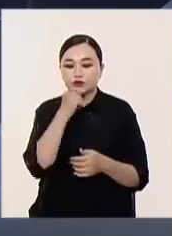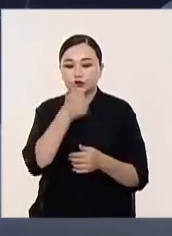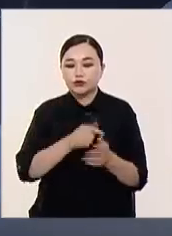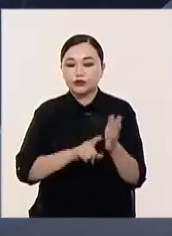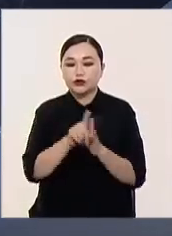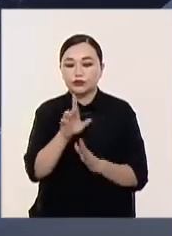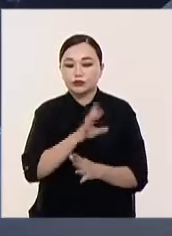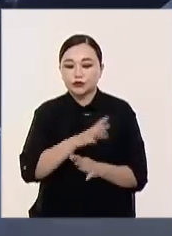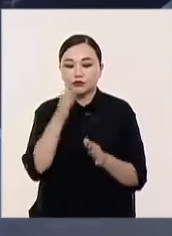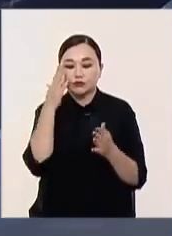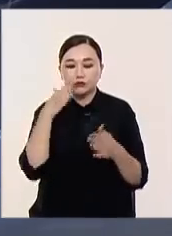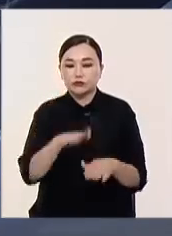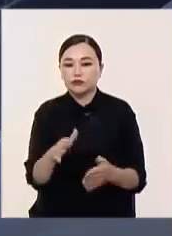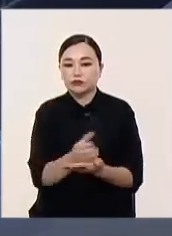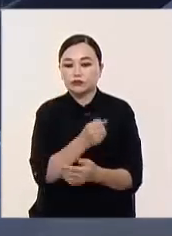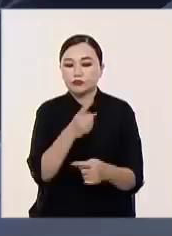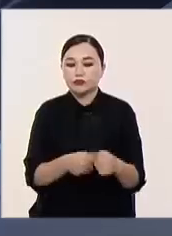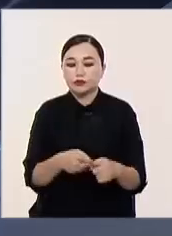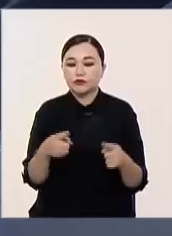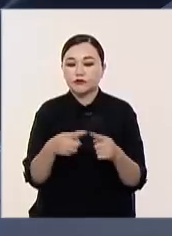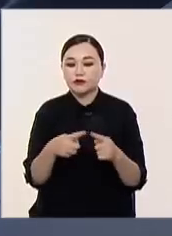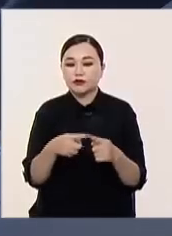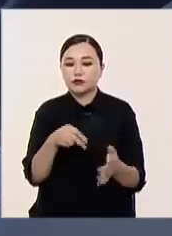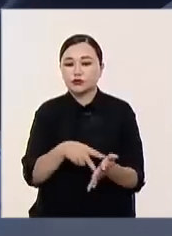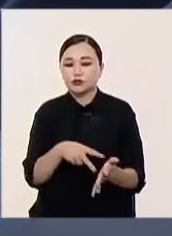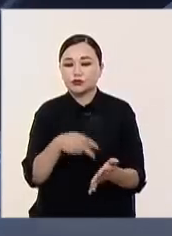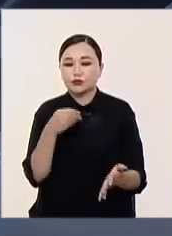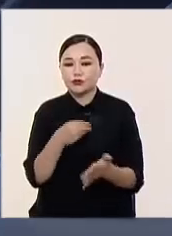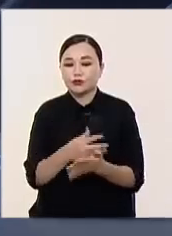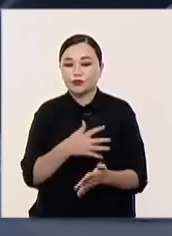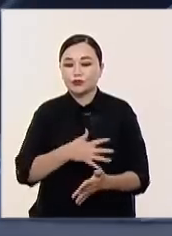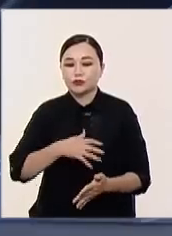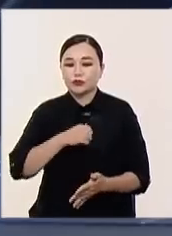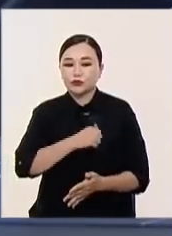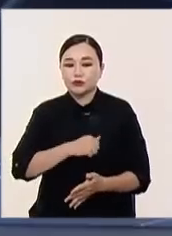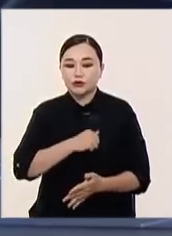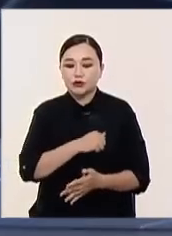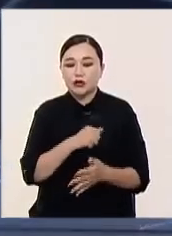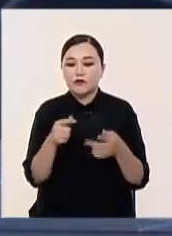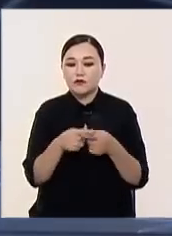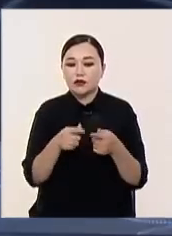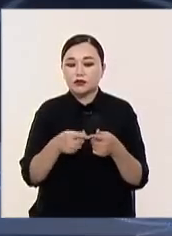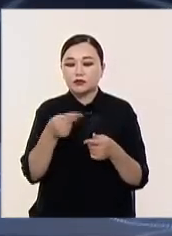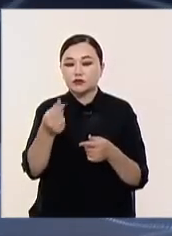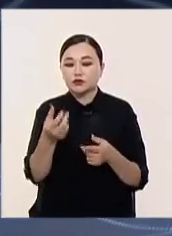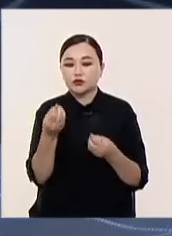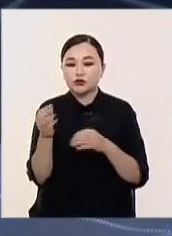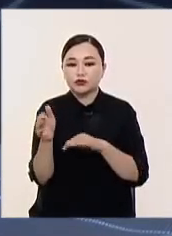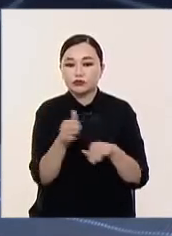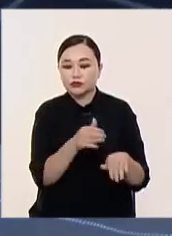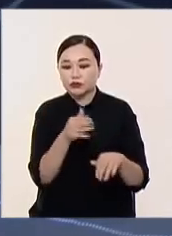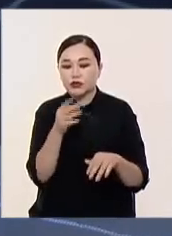да, жатын орын таппаған жастар пәтер бағасының қымбат екенін айтып наразы. Жалдамалы баспана құнын былай